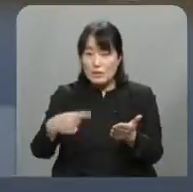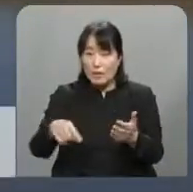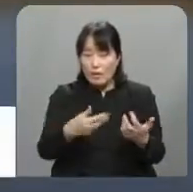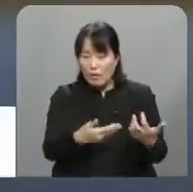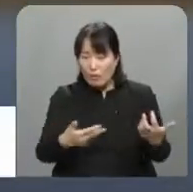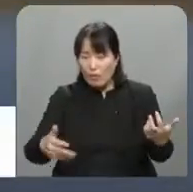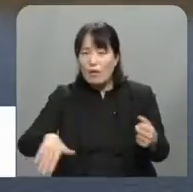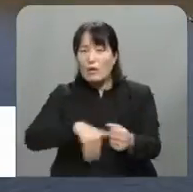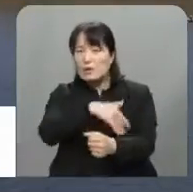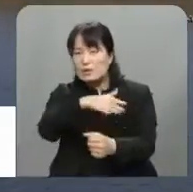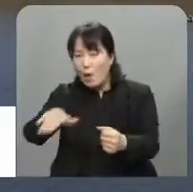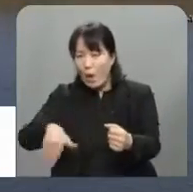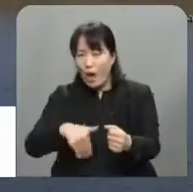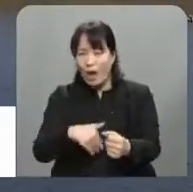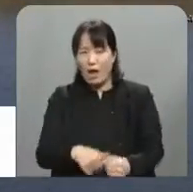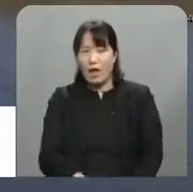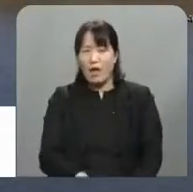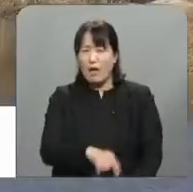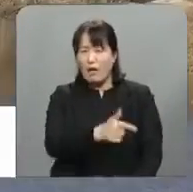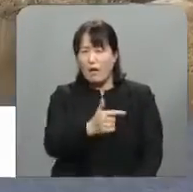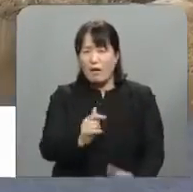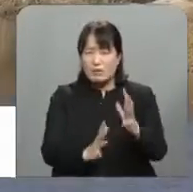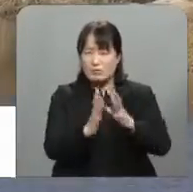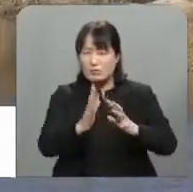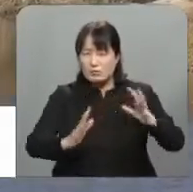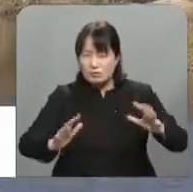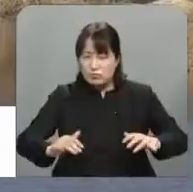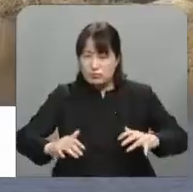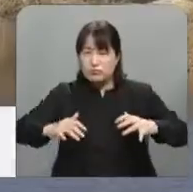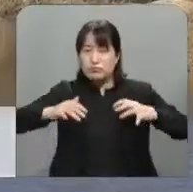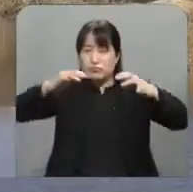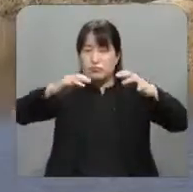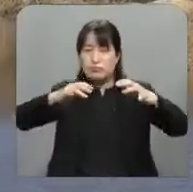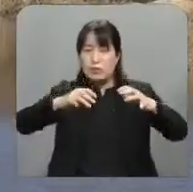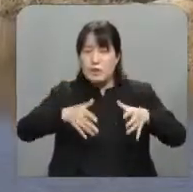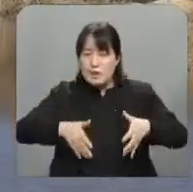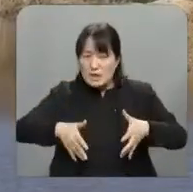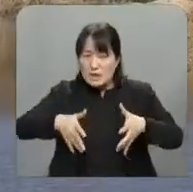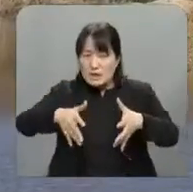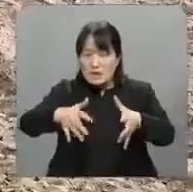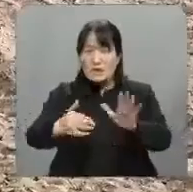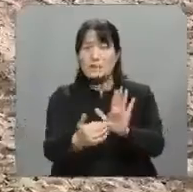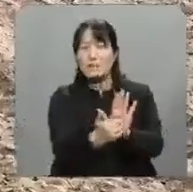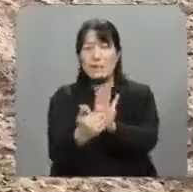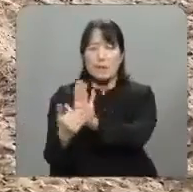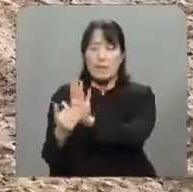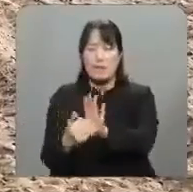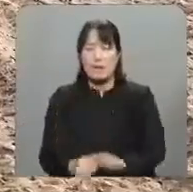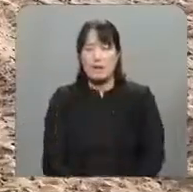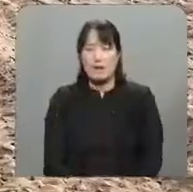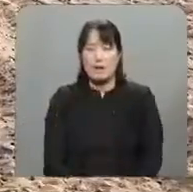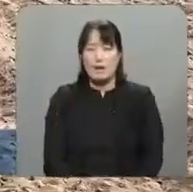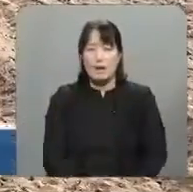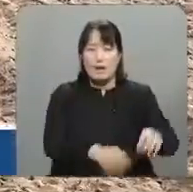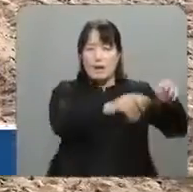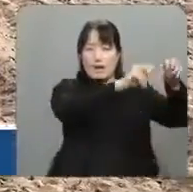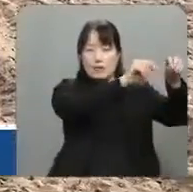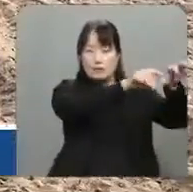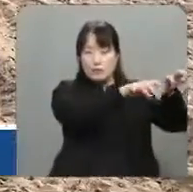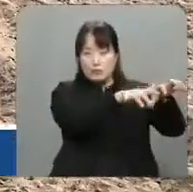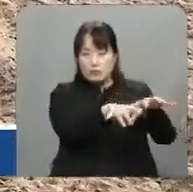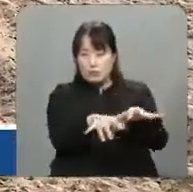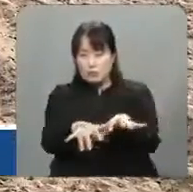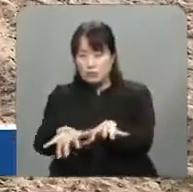상태입니다 온갖 접목이 무성하게 자라 물기를 맡고 있습니다 청류 에서 토사가 흘러내려